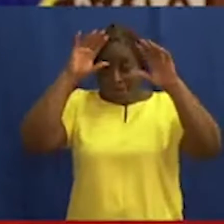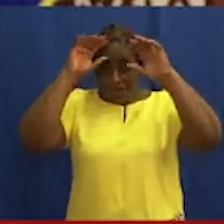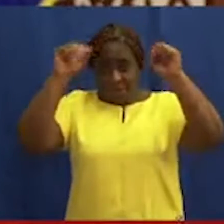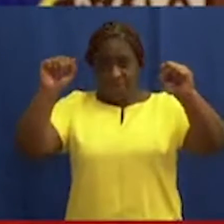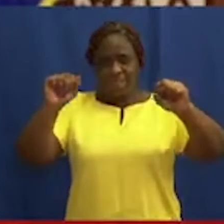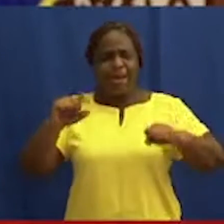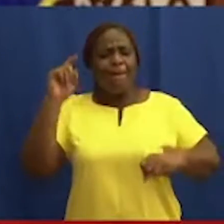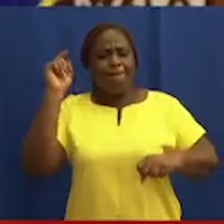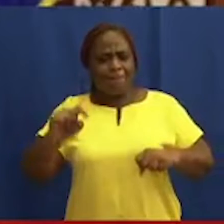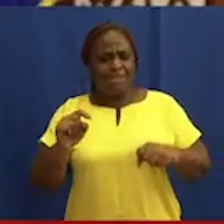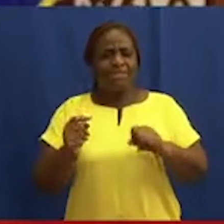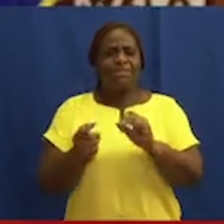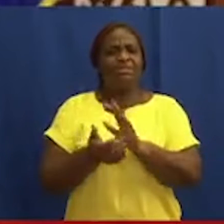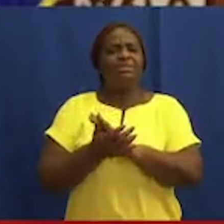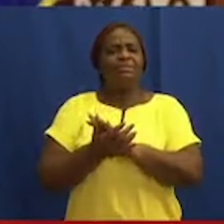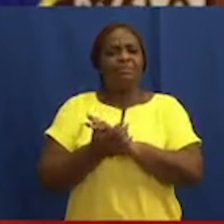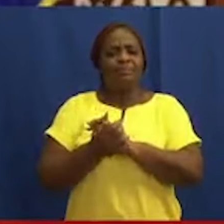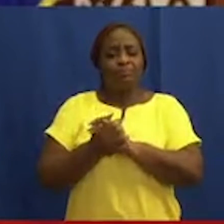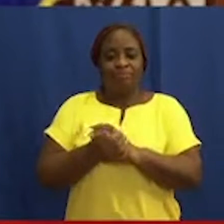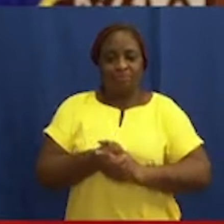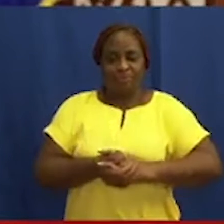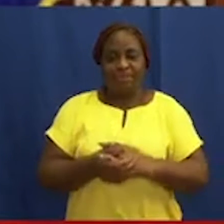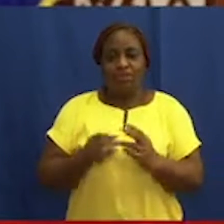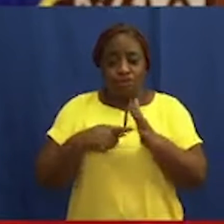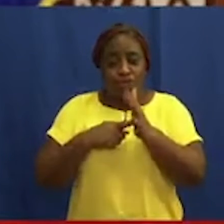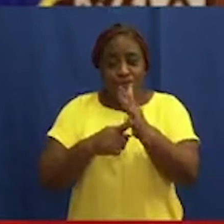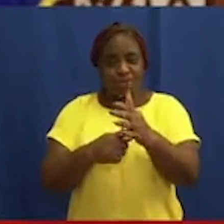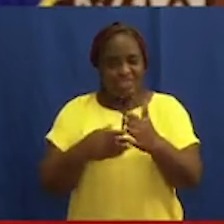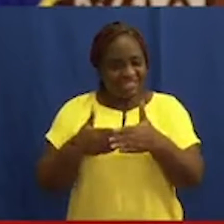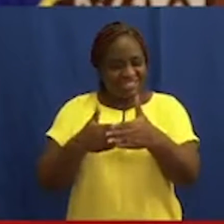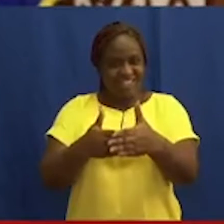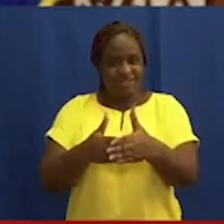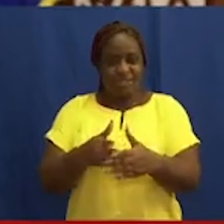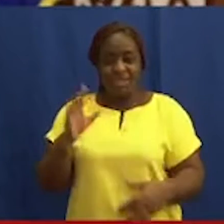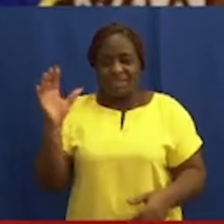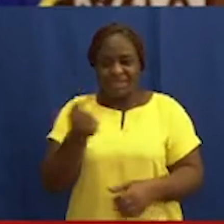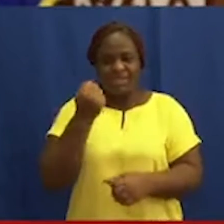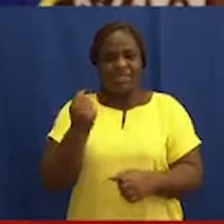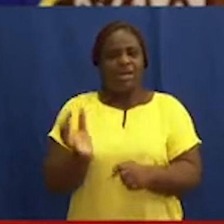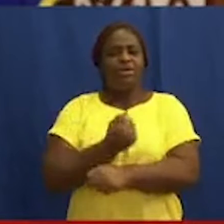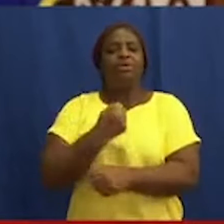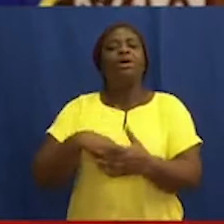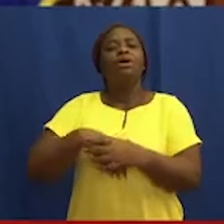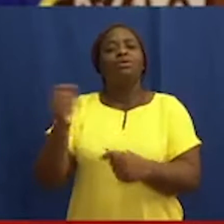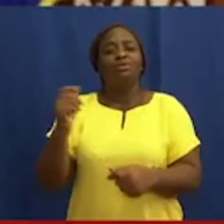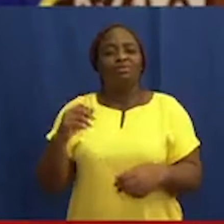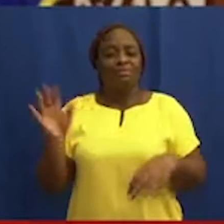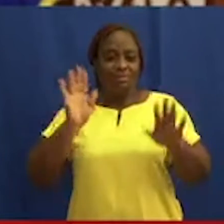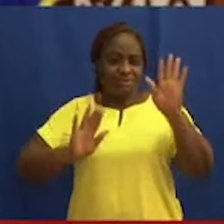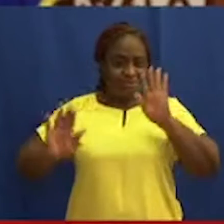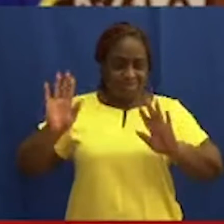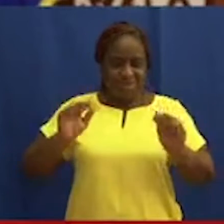da taimako da kuma goyon bayanku da kuma ikon Allah. Za mu iya cewa mun samu kanmu a matsayin